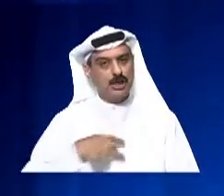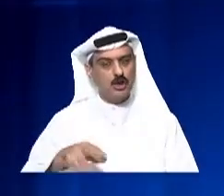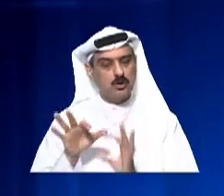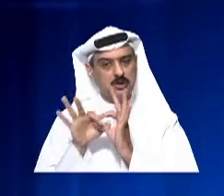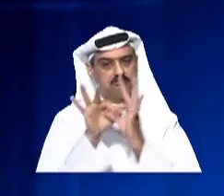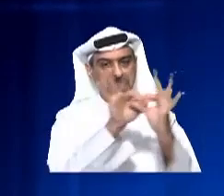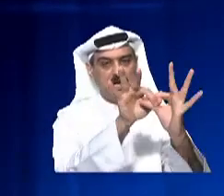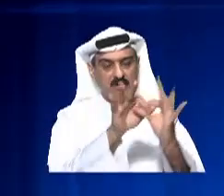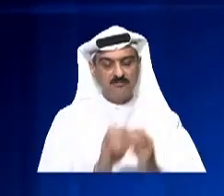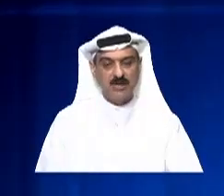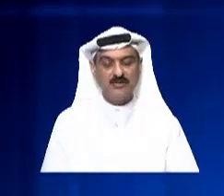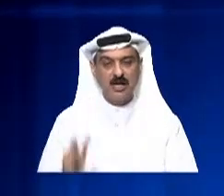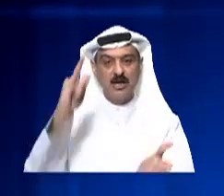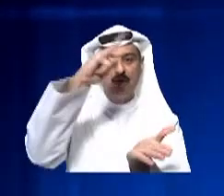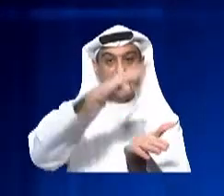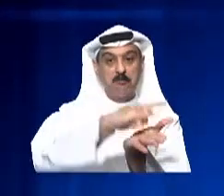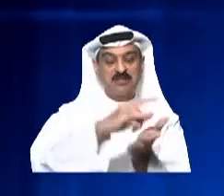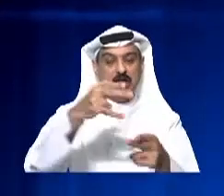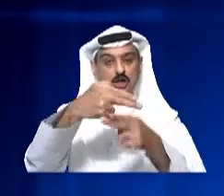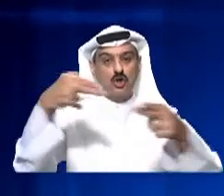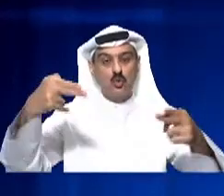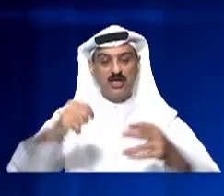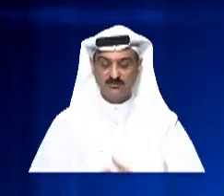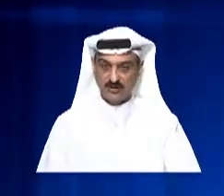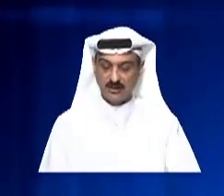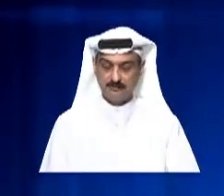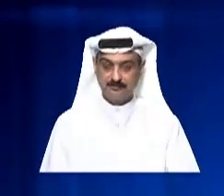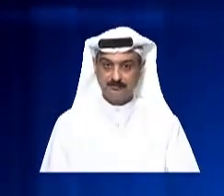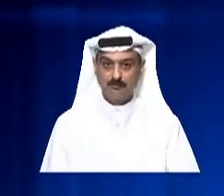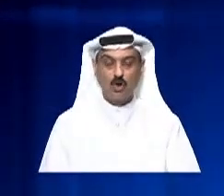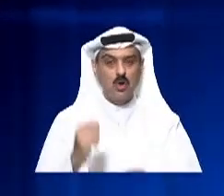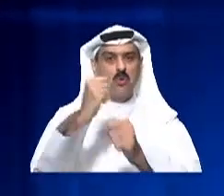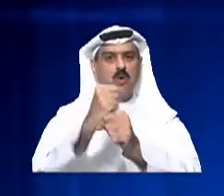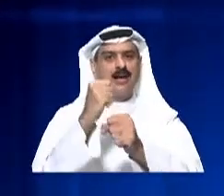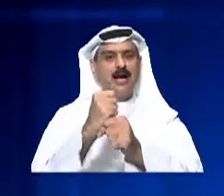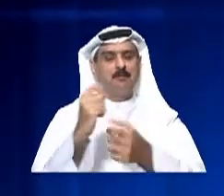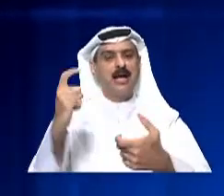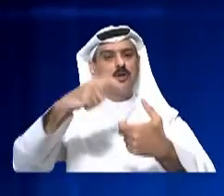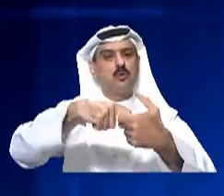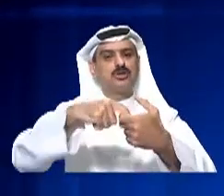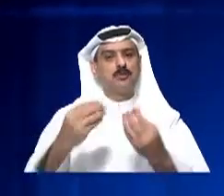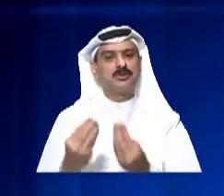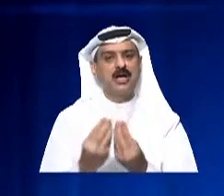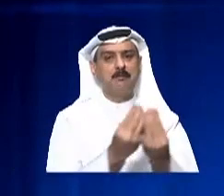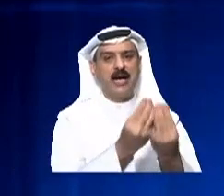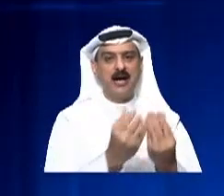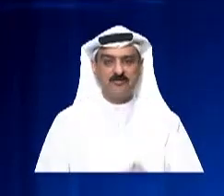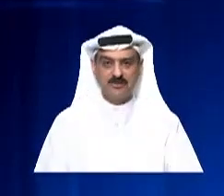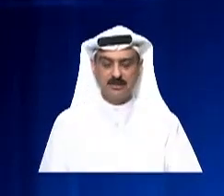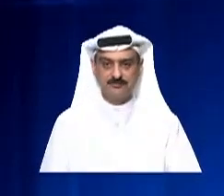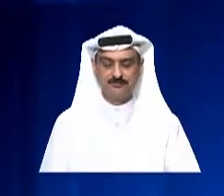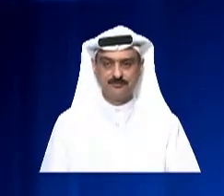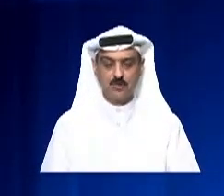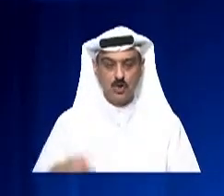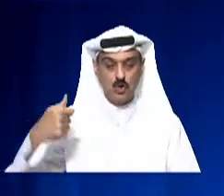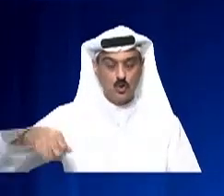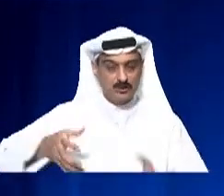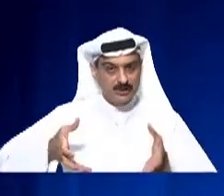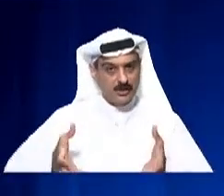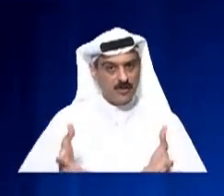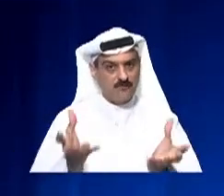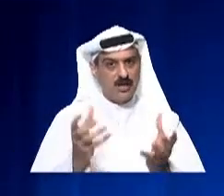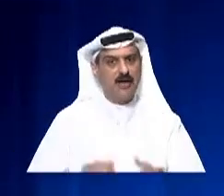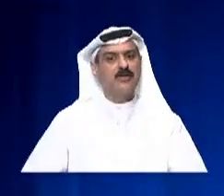مطار الكويت الدولي تيرمينال 2 والمشاريع والمرافق ذات الصلة، على أن تقوم الوزارة بتكثيف